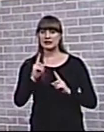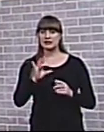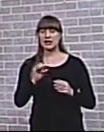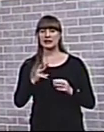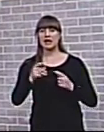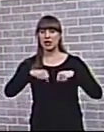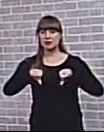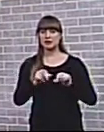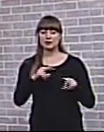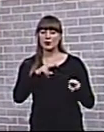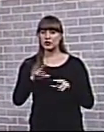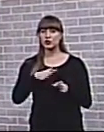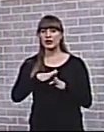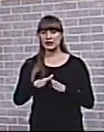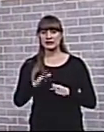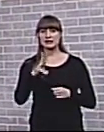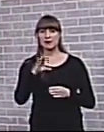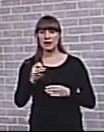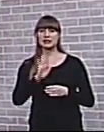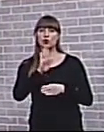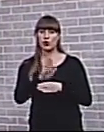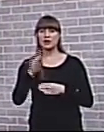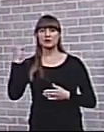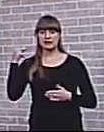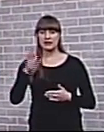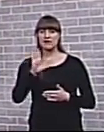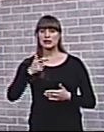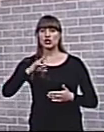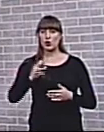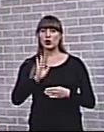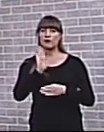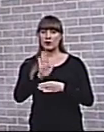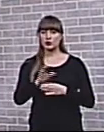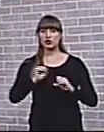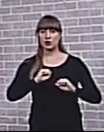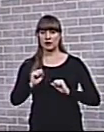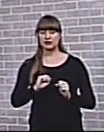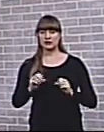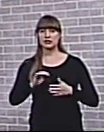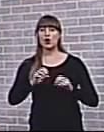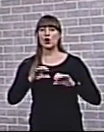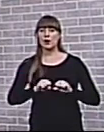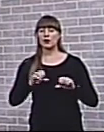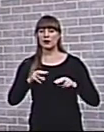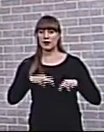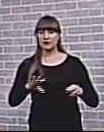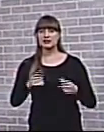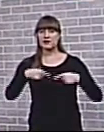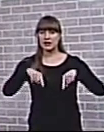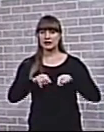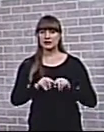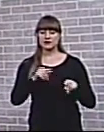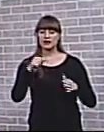по мониторингу реализации майских указов президента, Василий Голубев поручил руководителю аппарата правительства организовать контроль